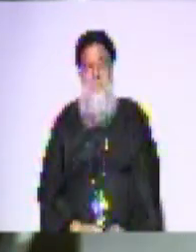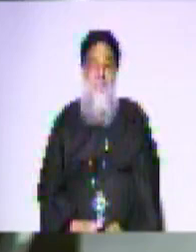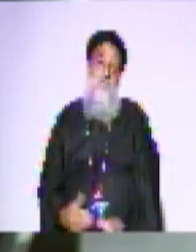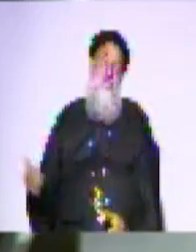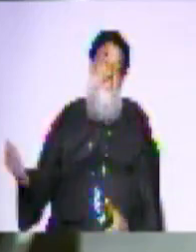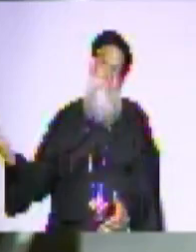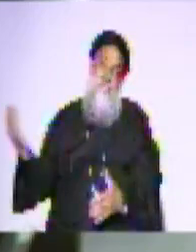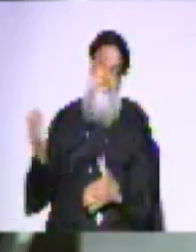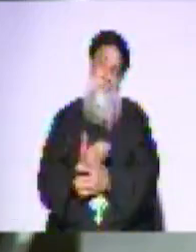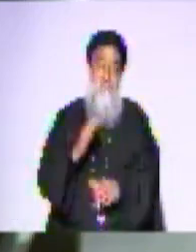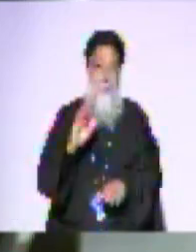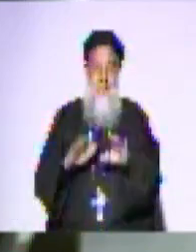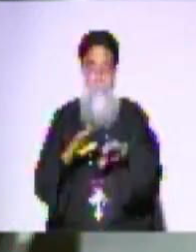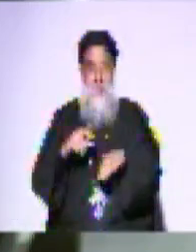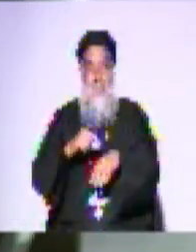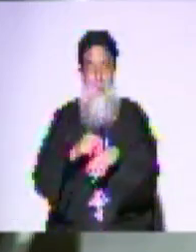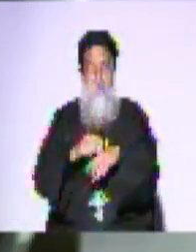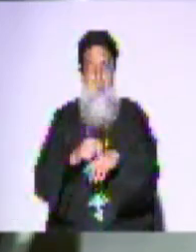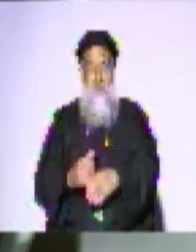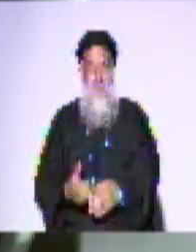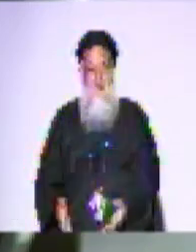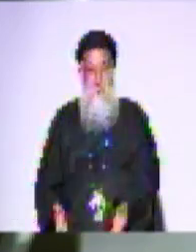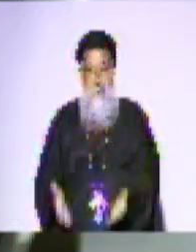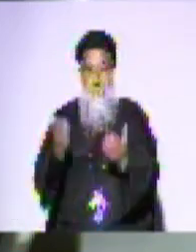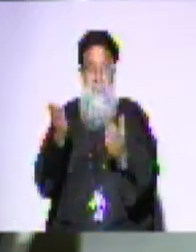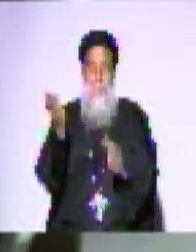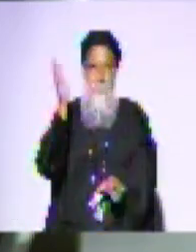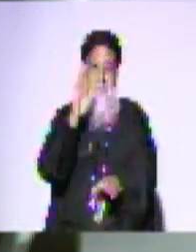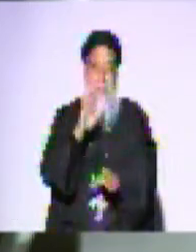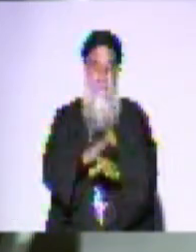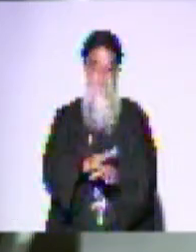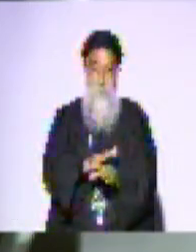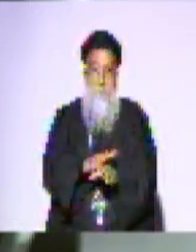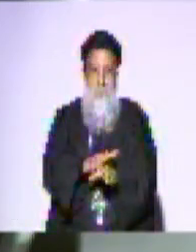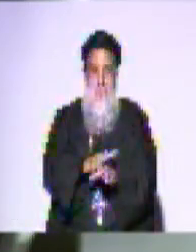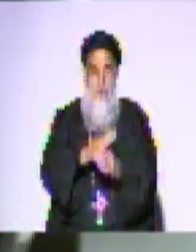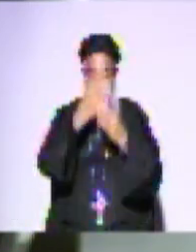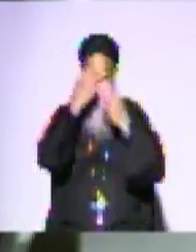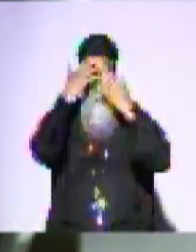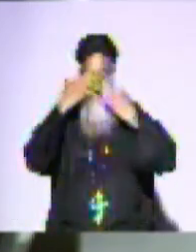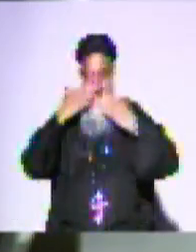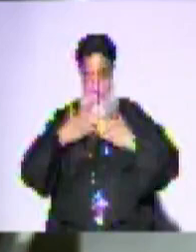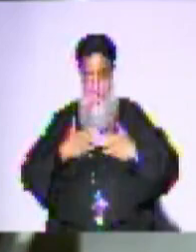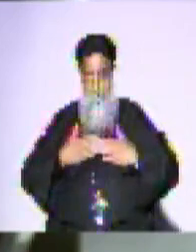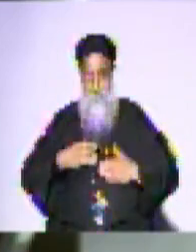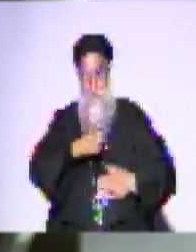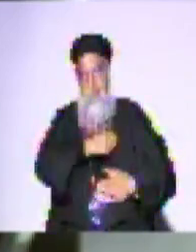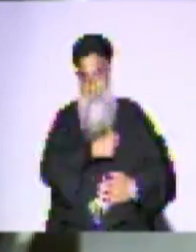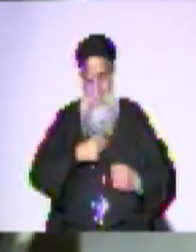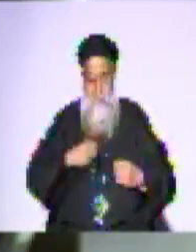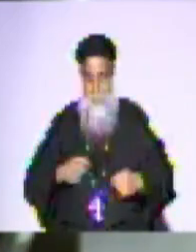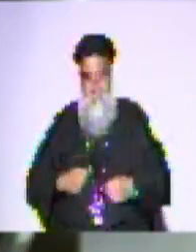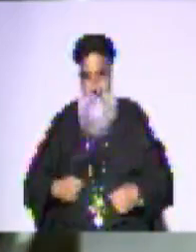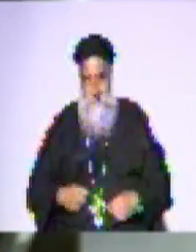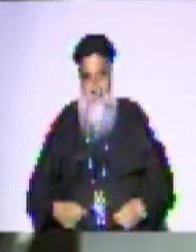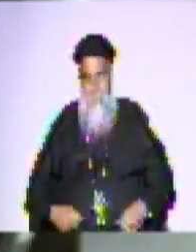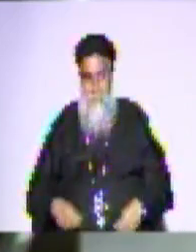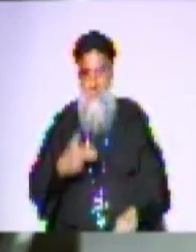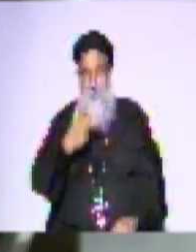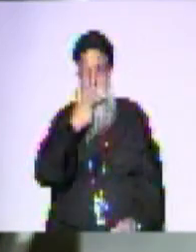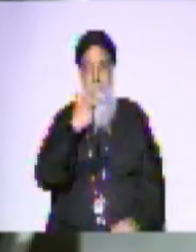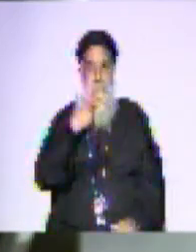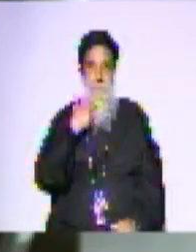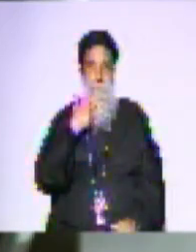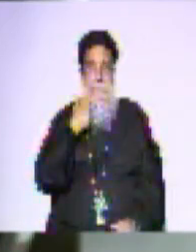فعشان كده الإنسان هيقوم من الموت مرسوم على جسده كل حاجة لو بار